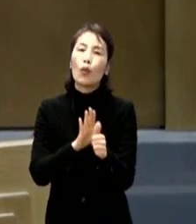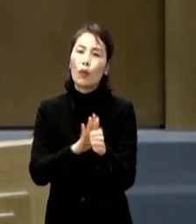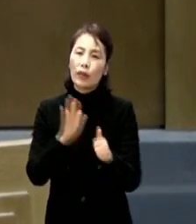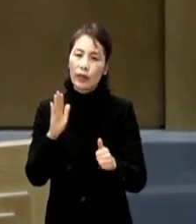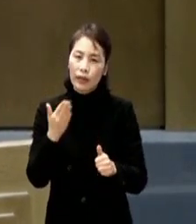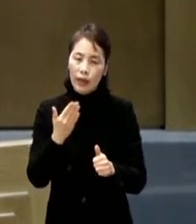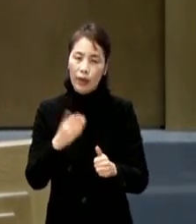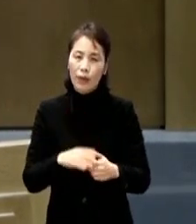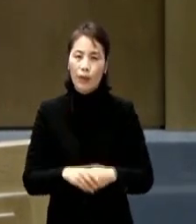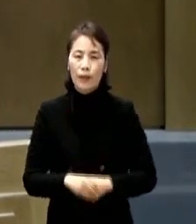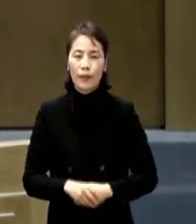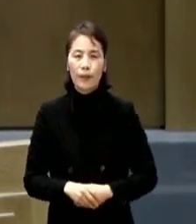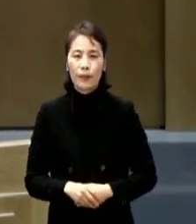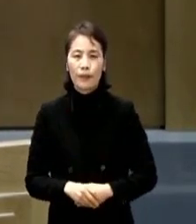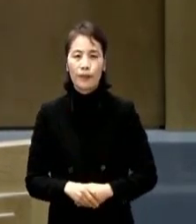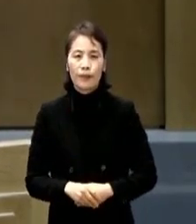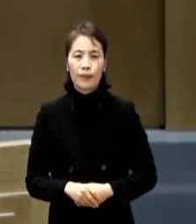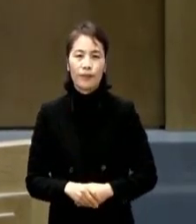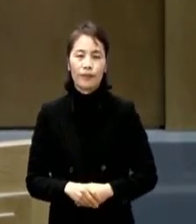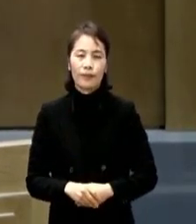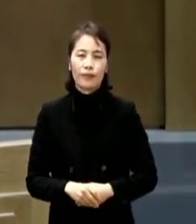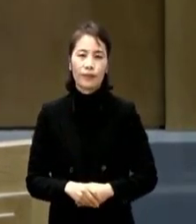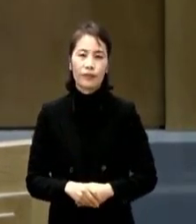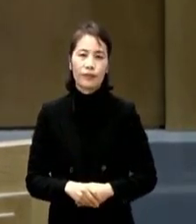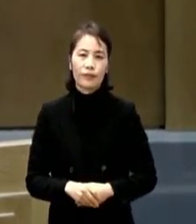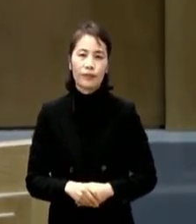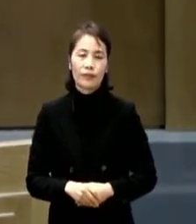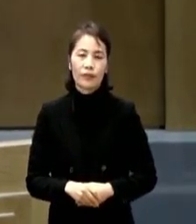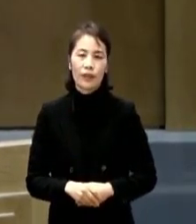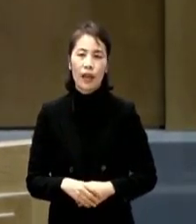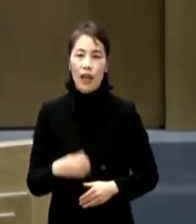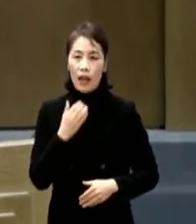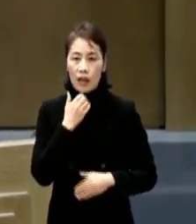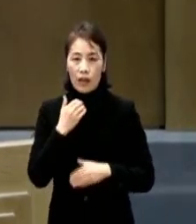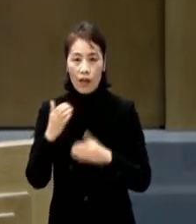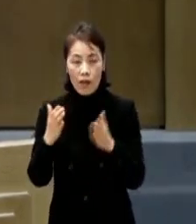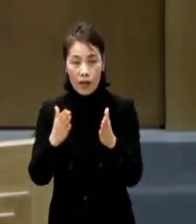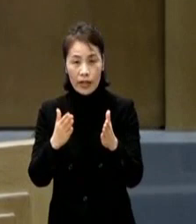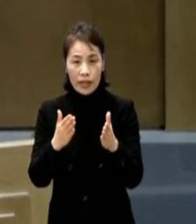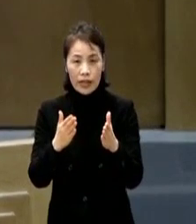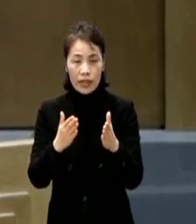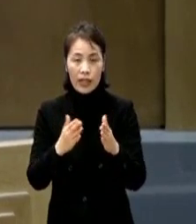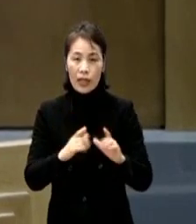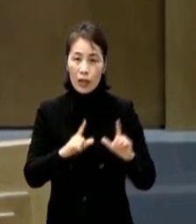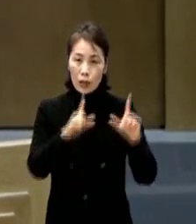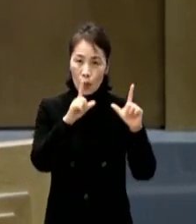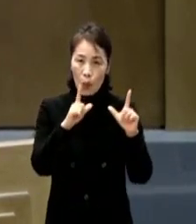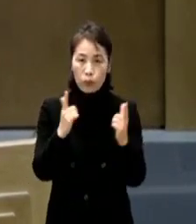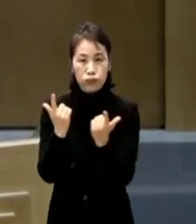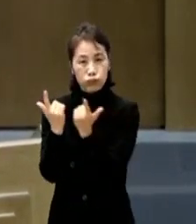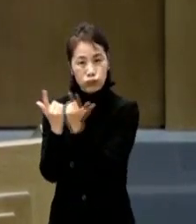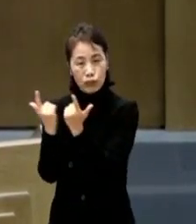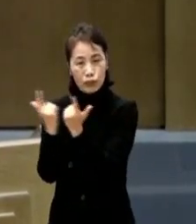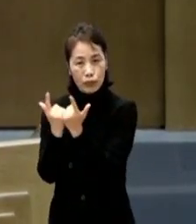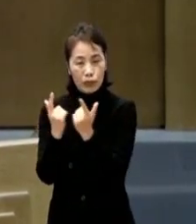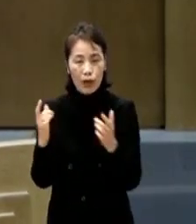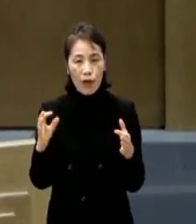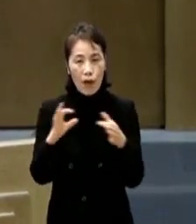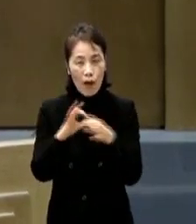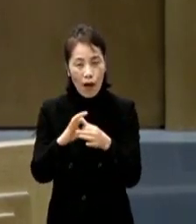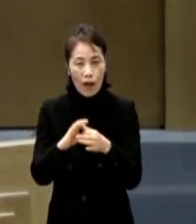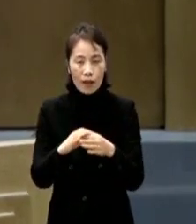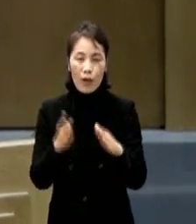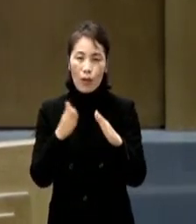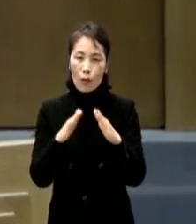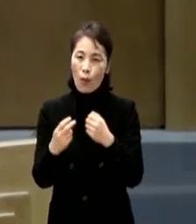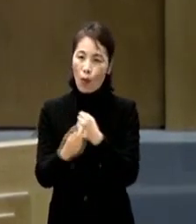혁신이 이루어질 것입니다. 경기 동북부 공공의료원 설립도 본격 추진합니다. 공공의료원의